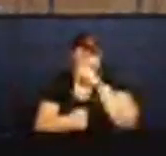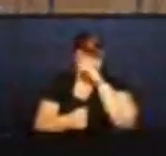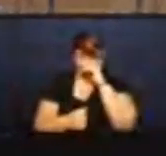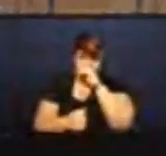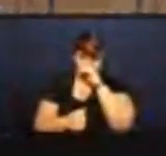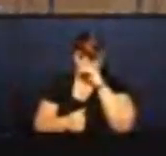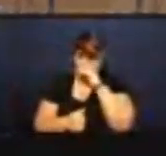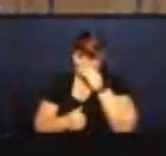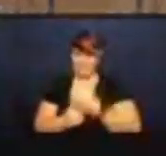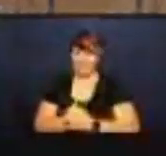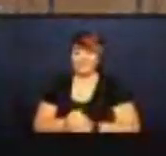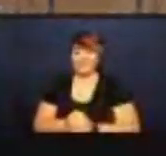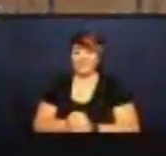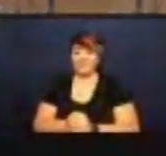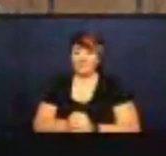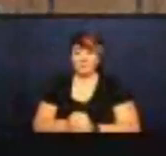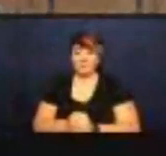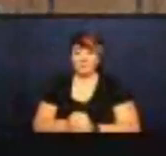na utambuzi.